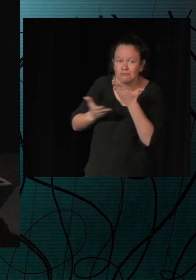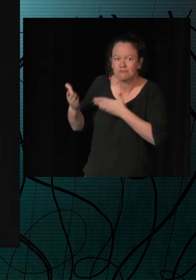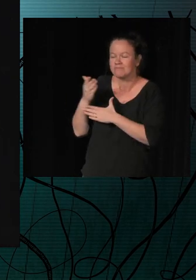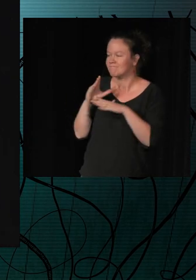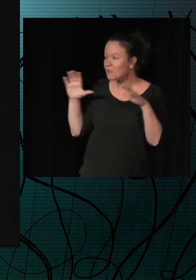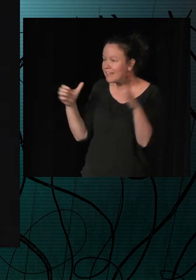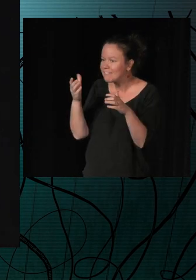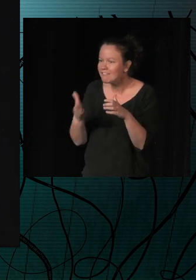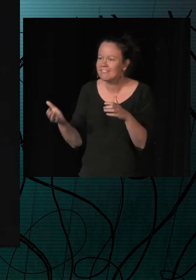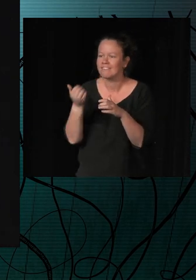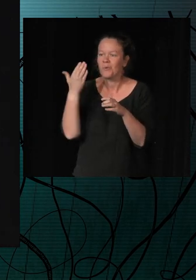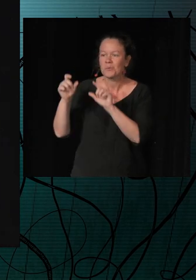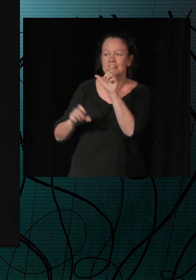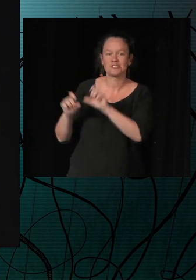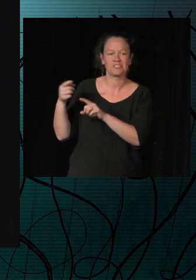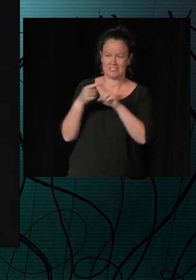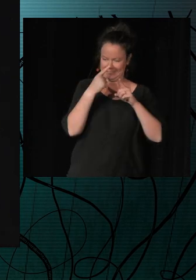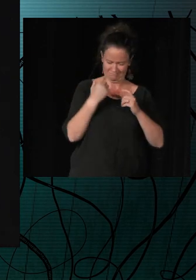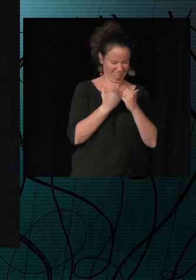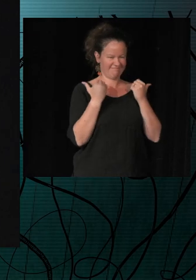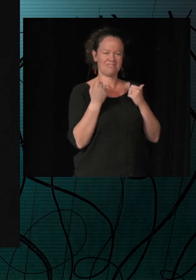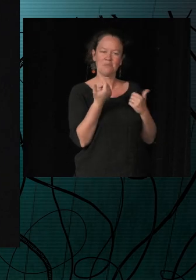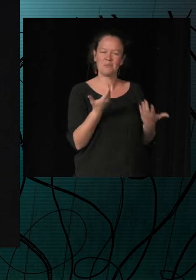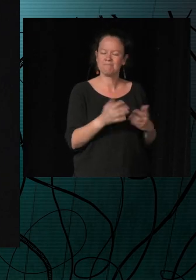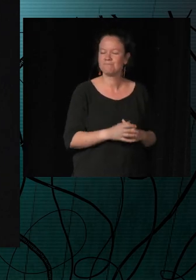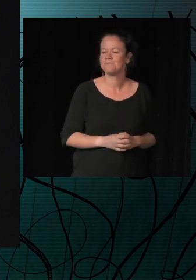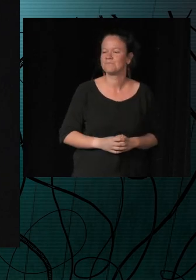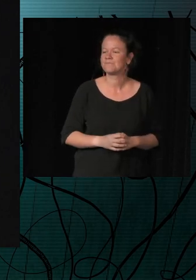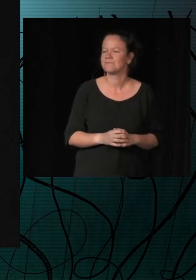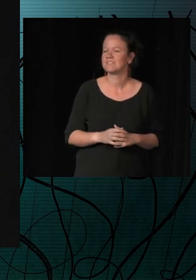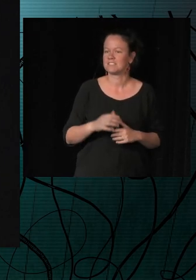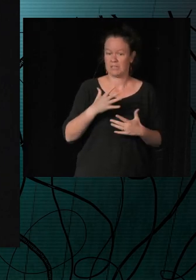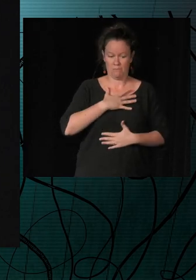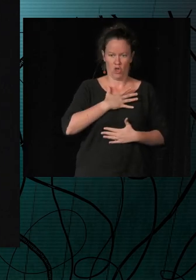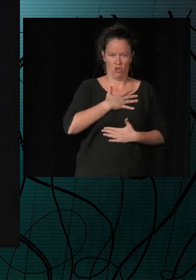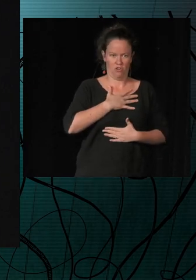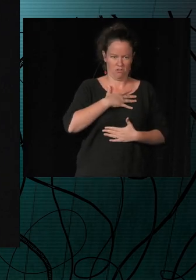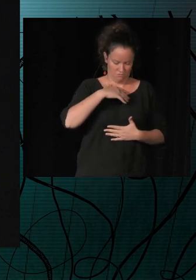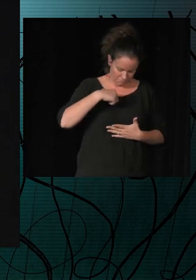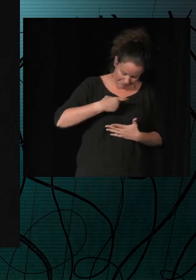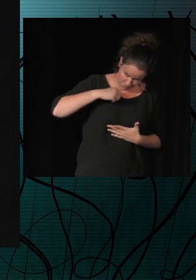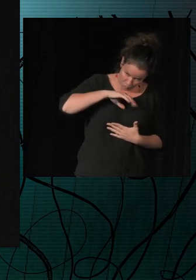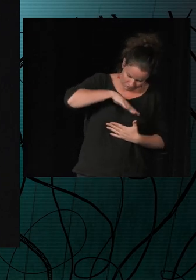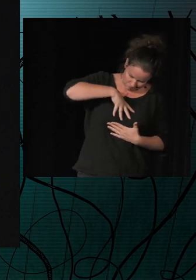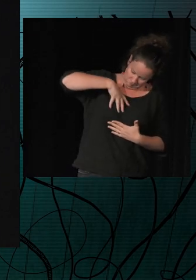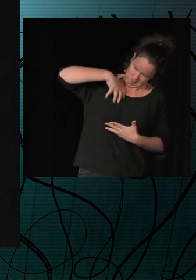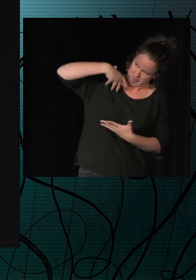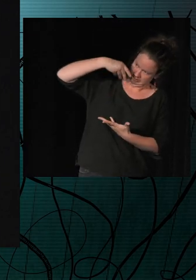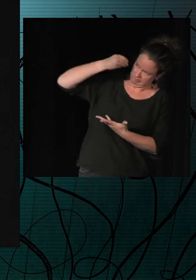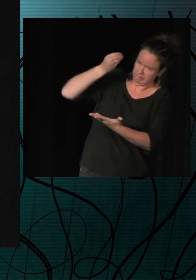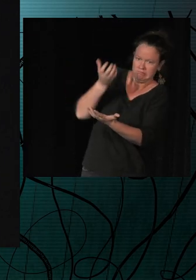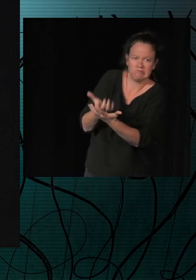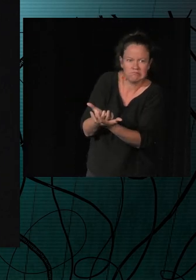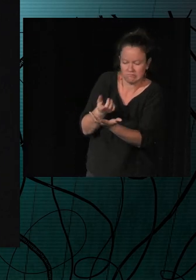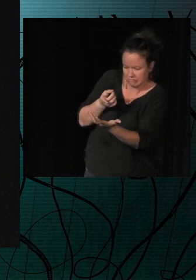mais le principe aussi que justement il y a dans cette confrontation avec les éléments les plus profonds de la peur l'impression qu'on se dévoile et pas tout le